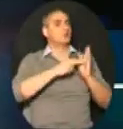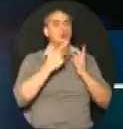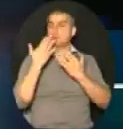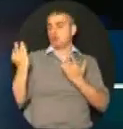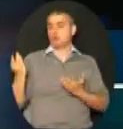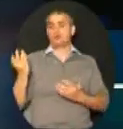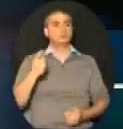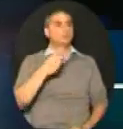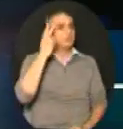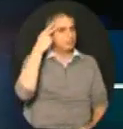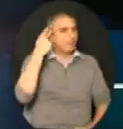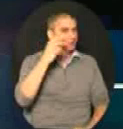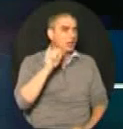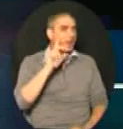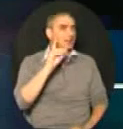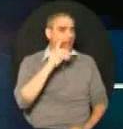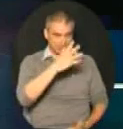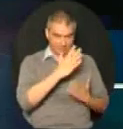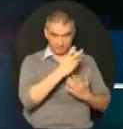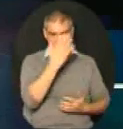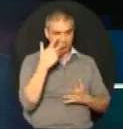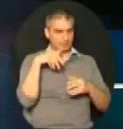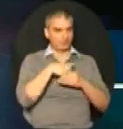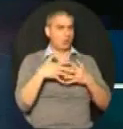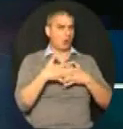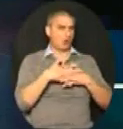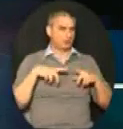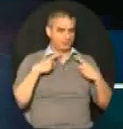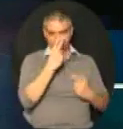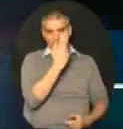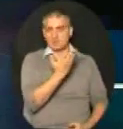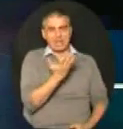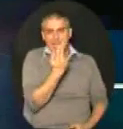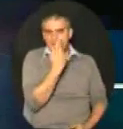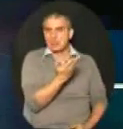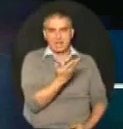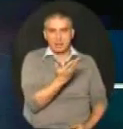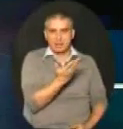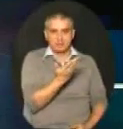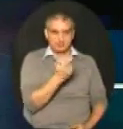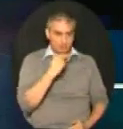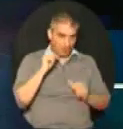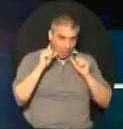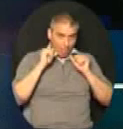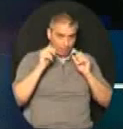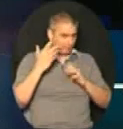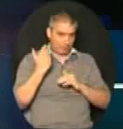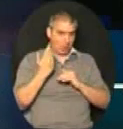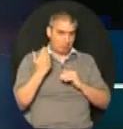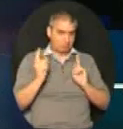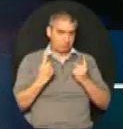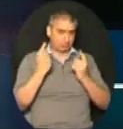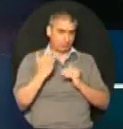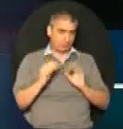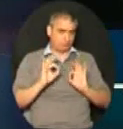ממה שאתה יודע על חסות העבודה כנראה. פרופסור אלדד, אתה כבר ראית כמה קואליציות בחיים שלך. איך זה נראה לך? קריאות זאב זאב ובעצם לא קורה כלום?